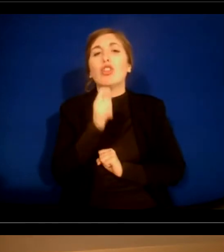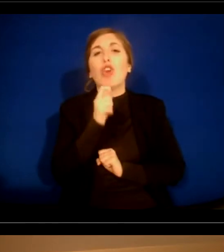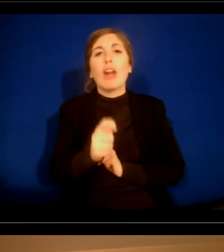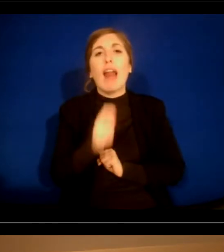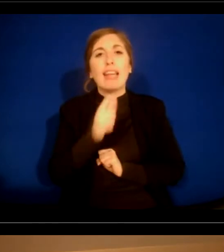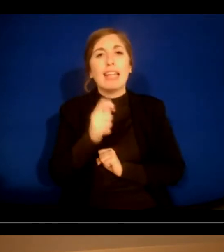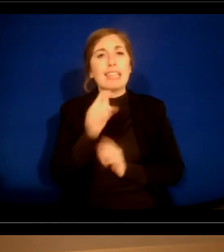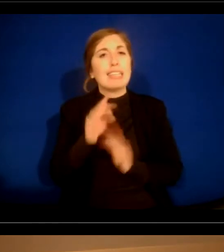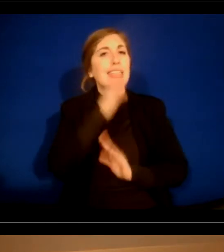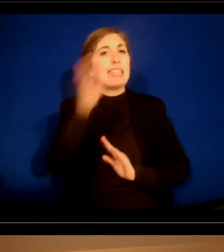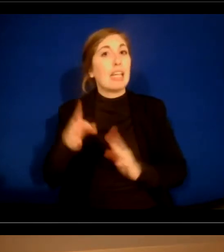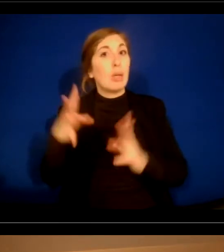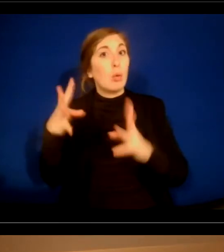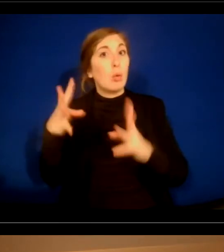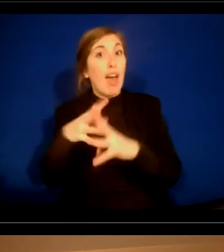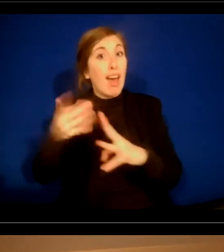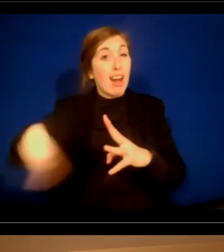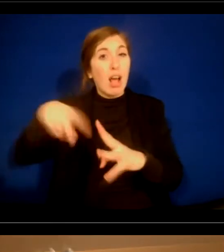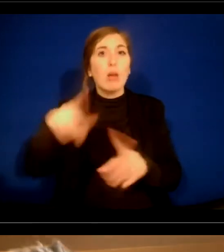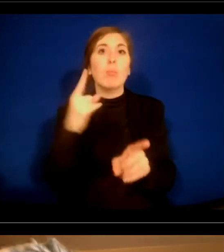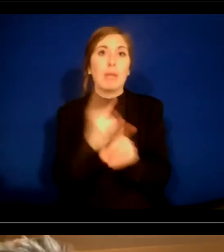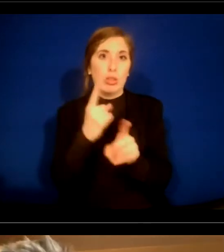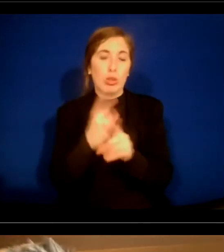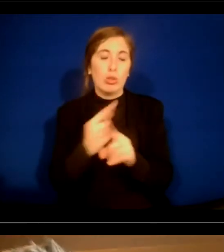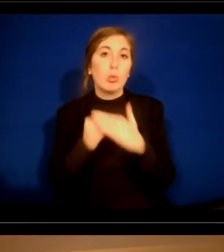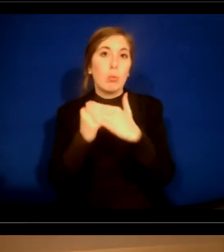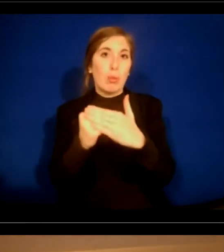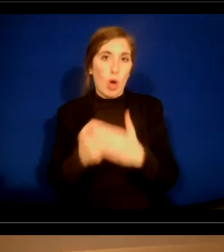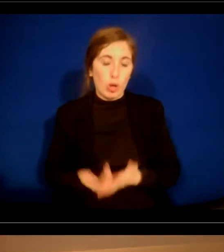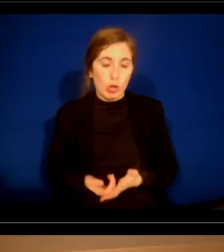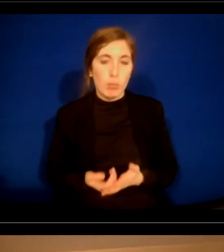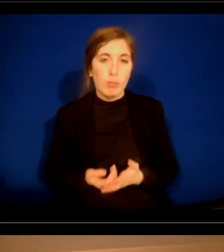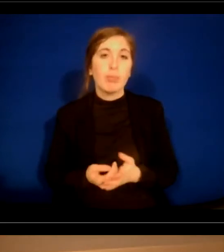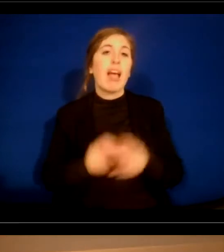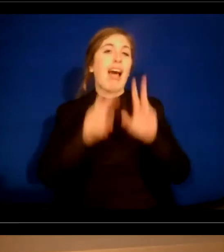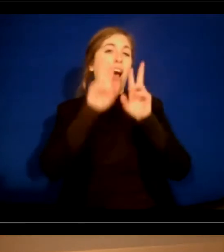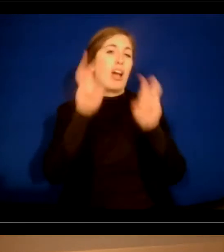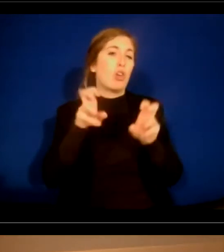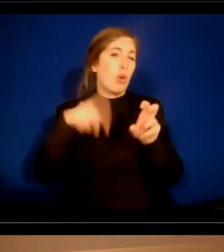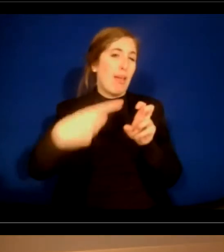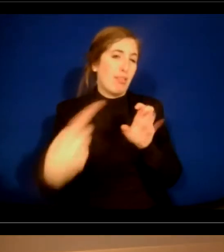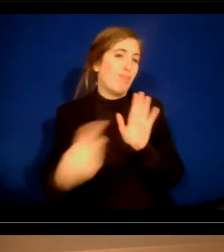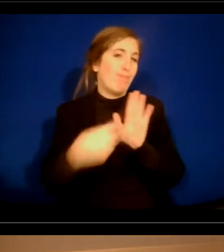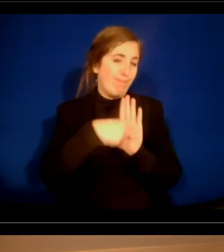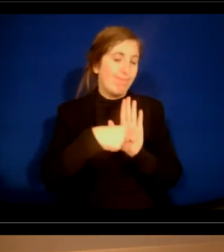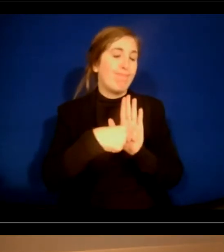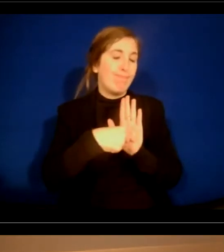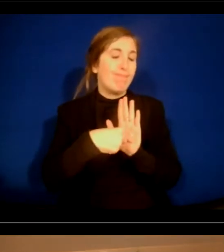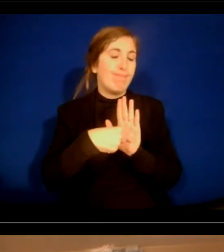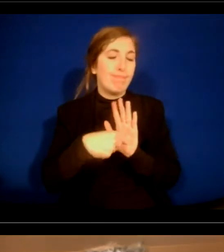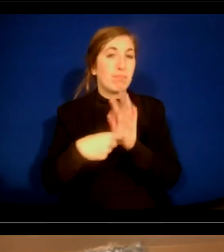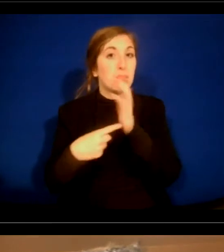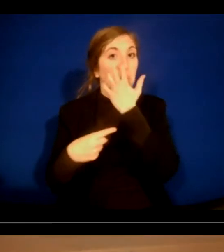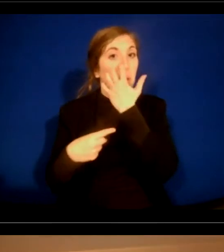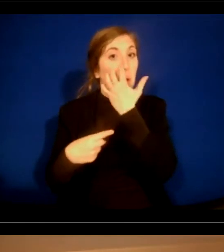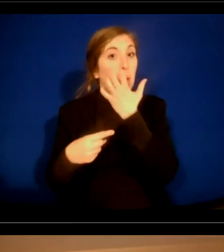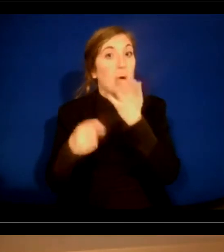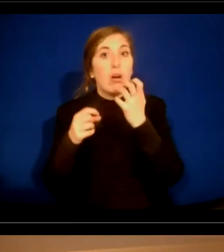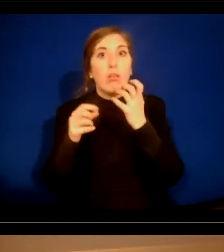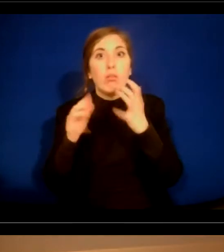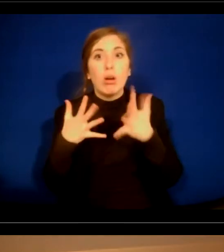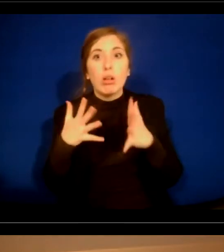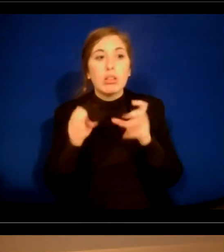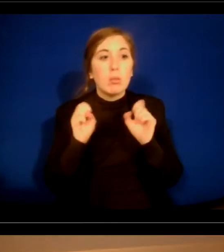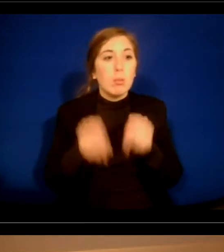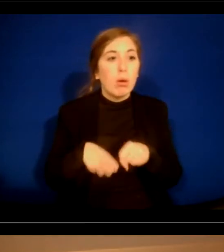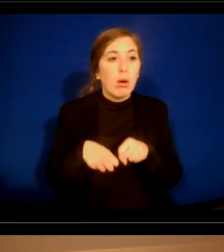di un supporto. Ecco, poi magari su questi temi ritorniamo, come magari poi magari ci sarà spazio anche di fare